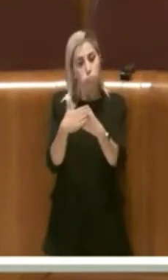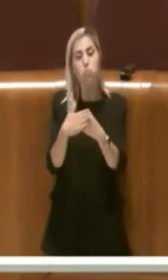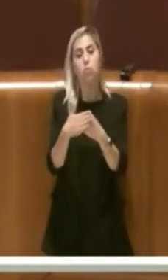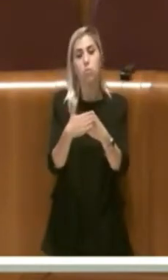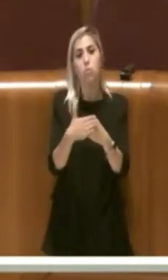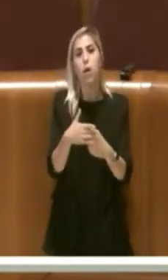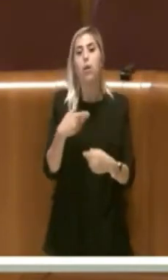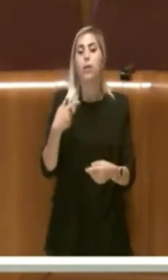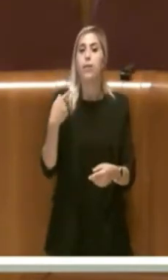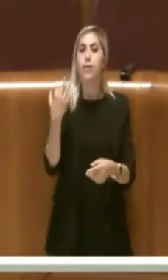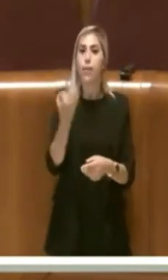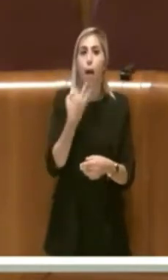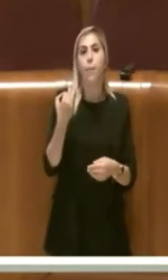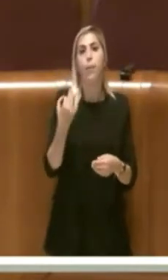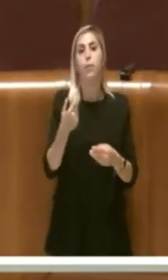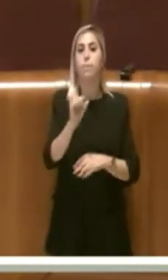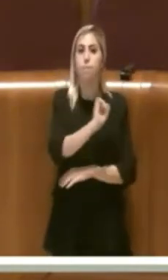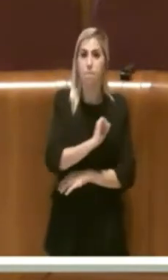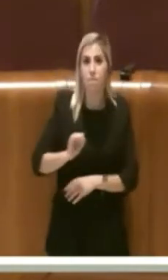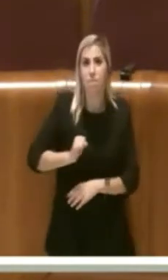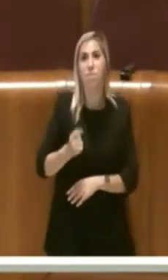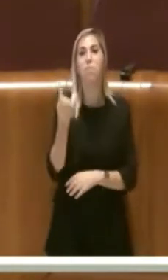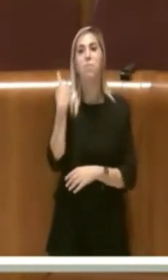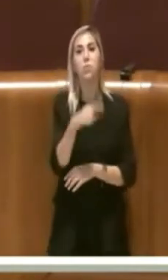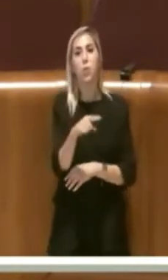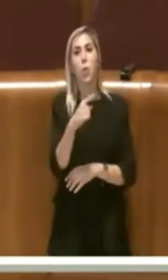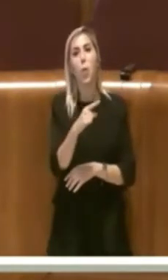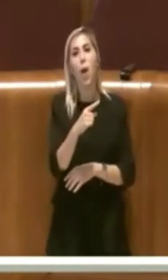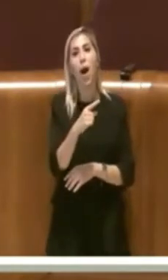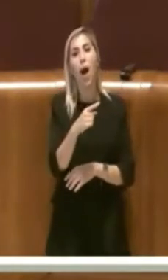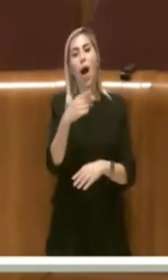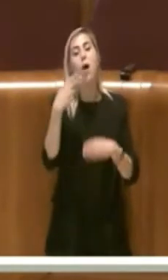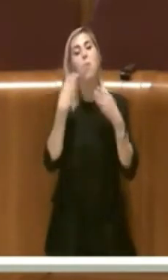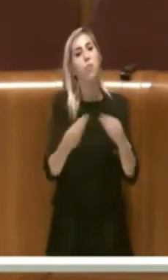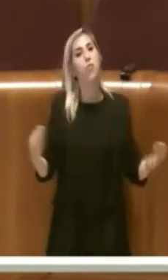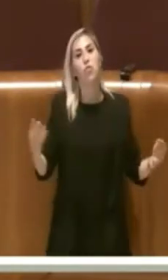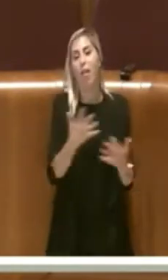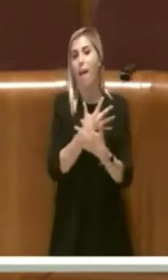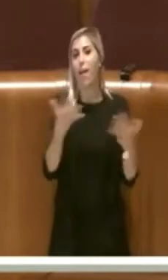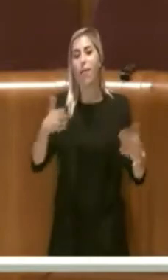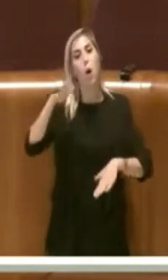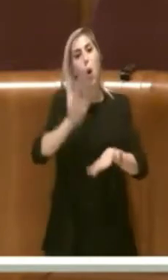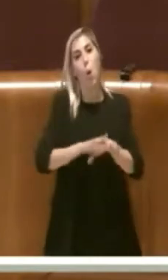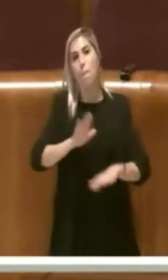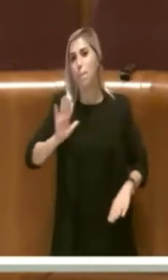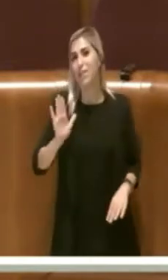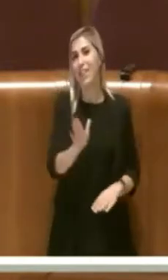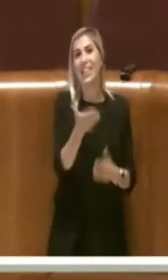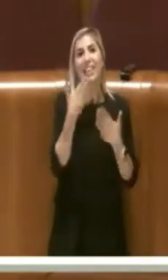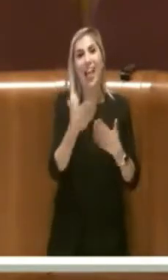grande costanza e pazienza con la sua grande professionalità e competenza. Grazie mille.